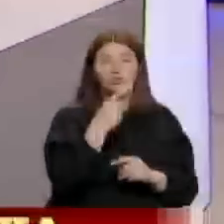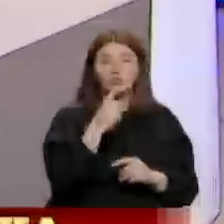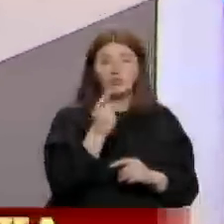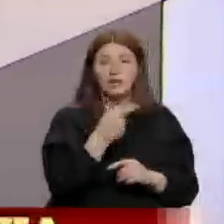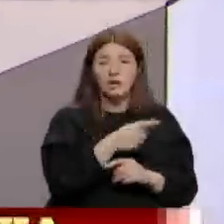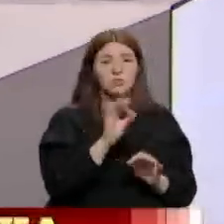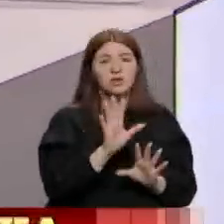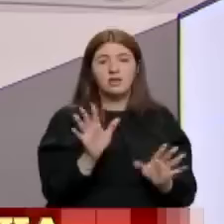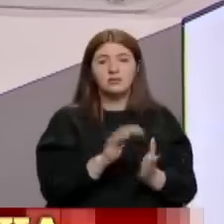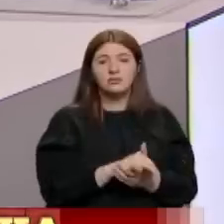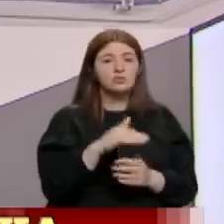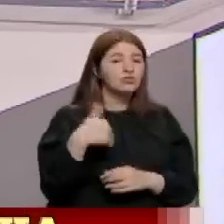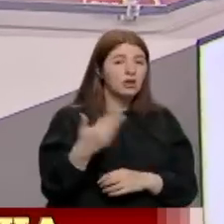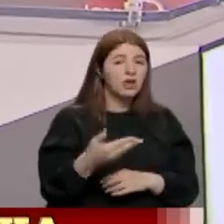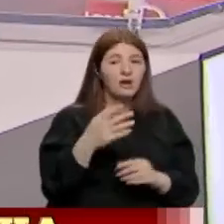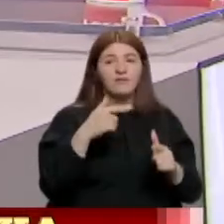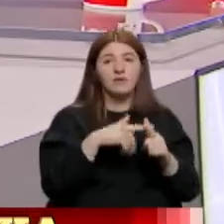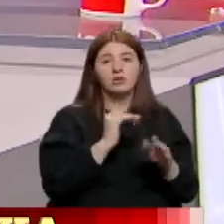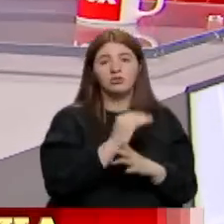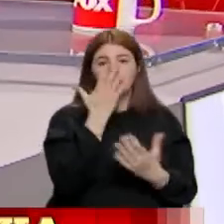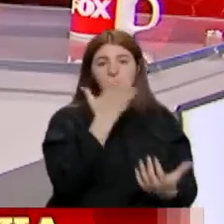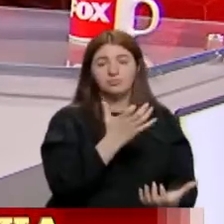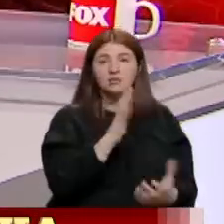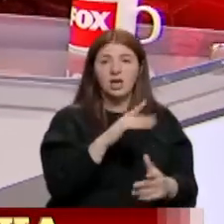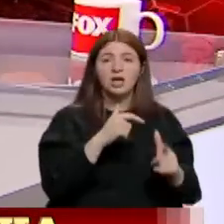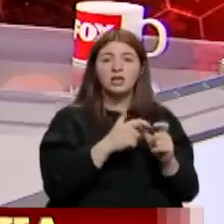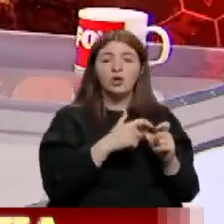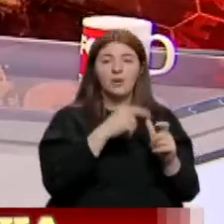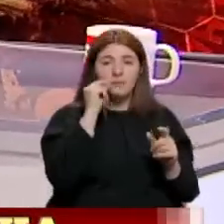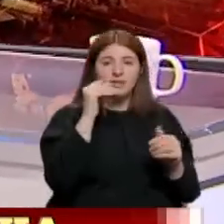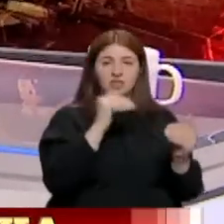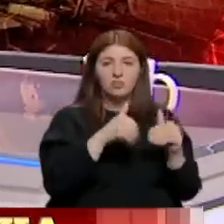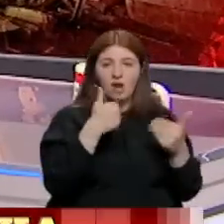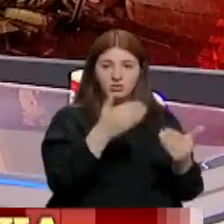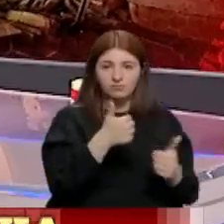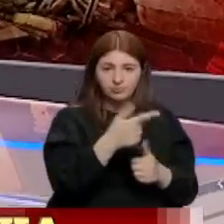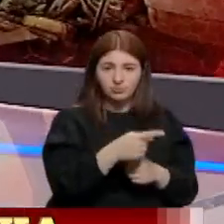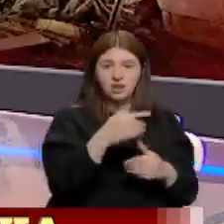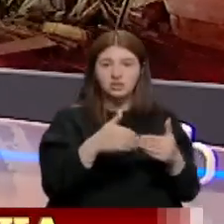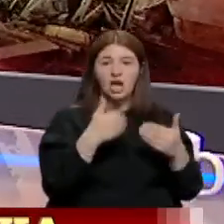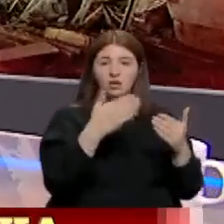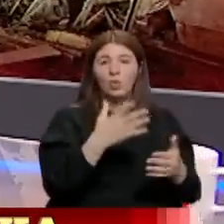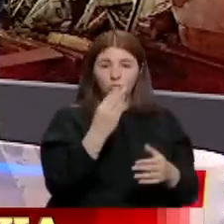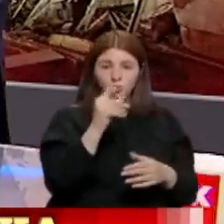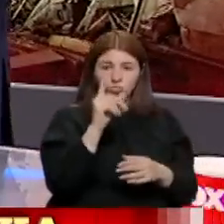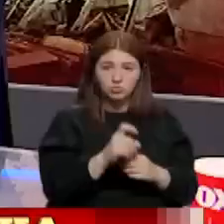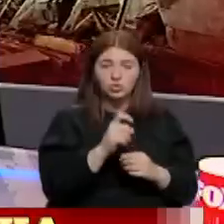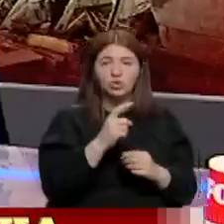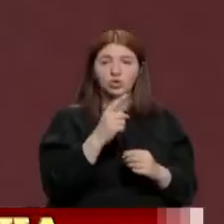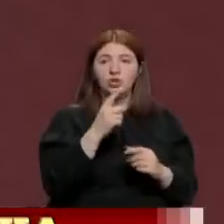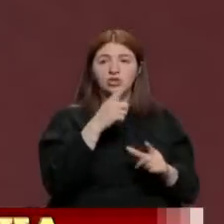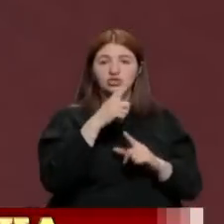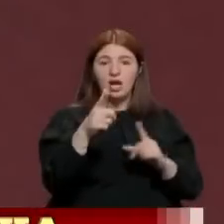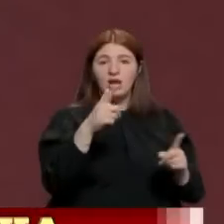1,900,000 lira. Bu kadar. Sonra Fatma'yı yaşatacağız. Garo Bey, seçim ertelenebilir mi? Seçim ertelensin